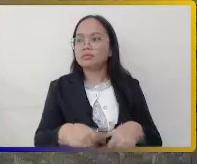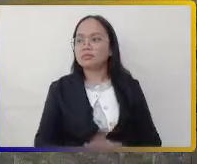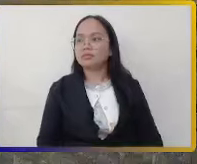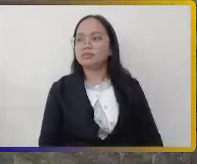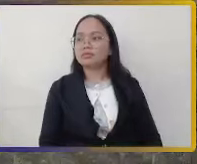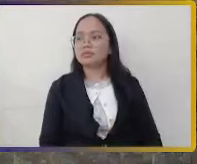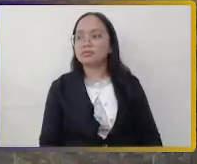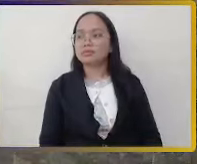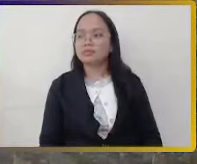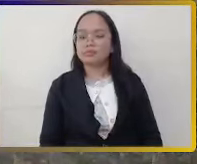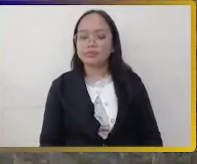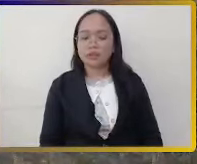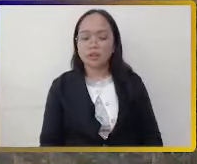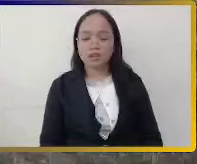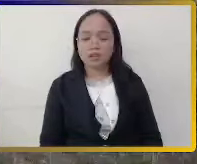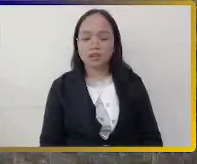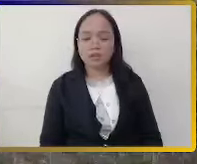Tao nga,